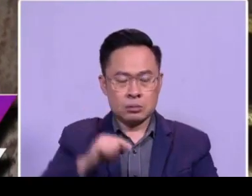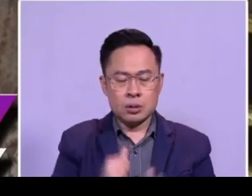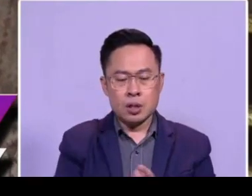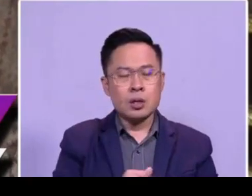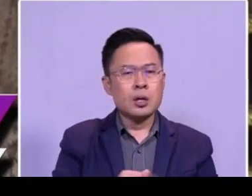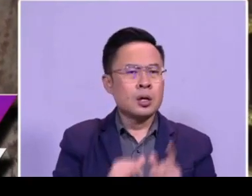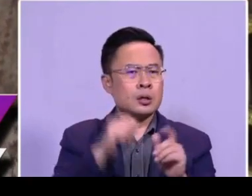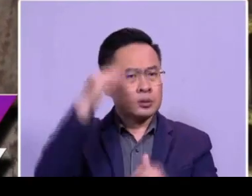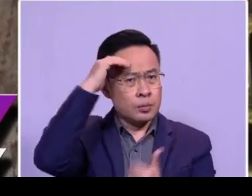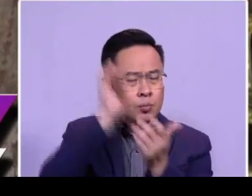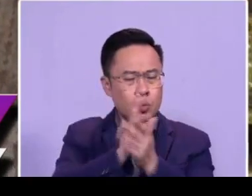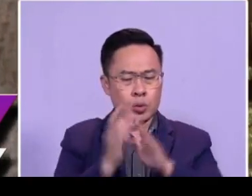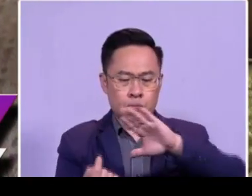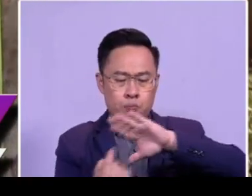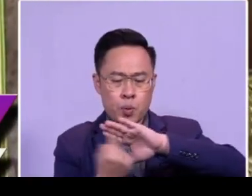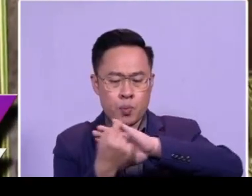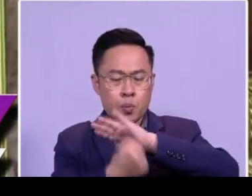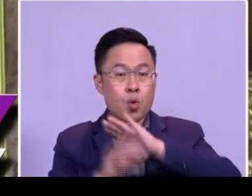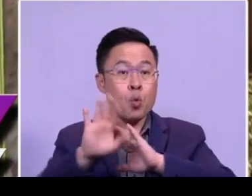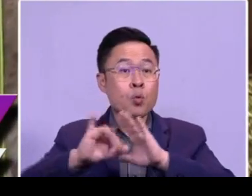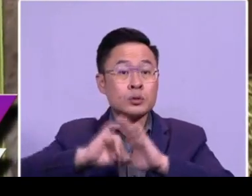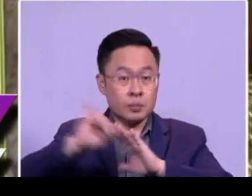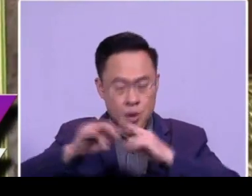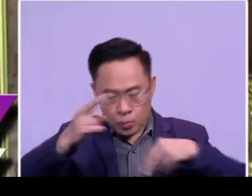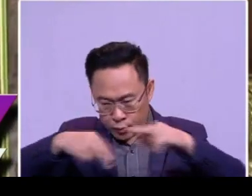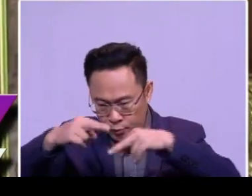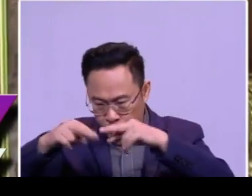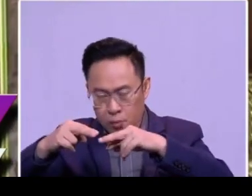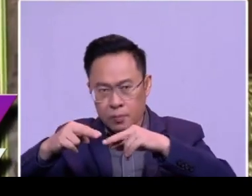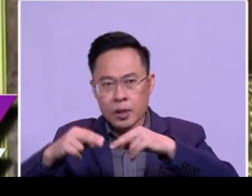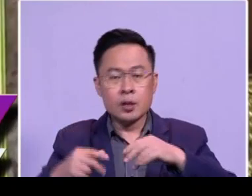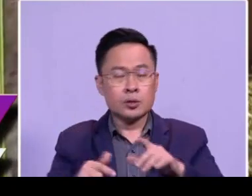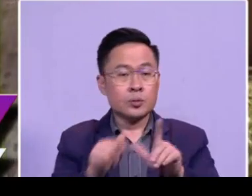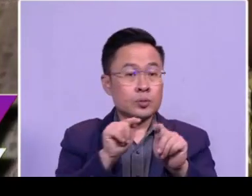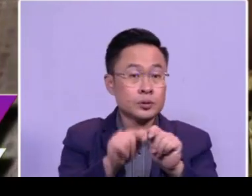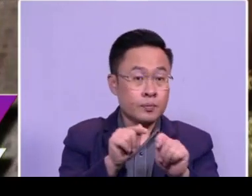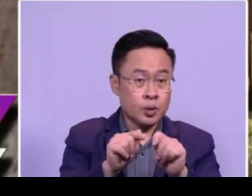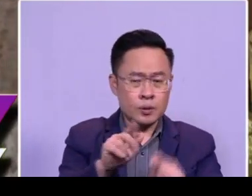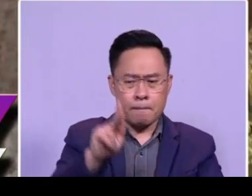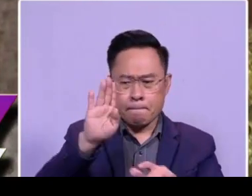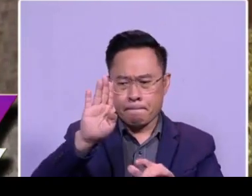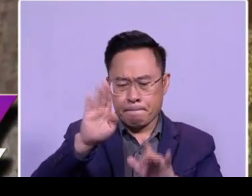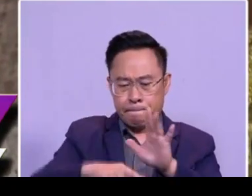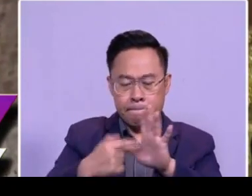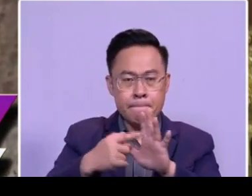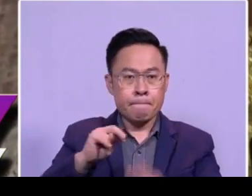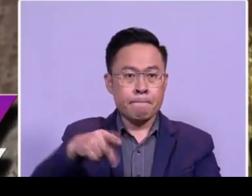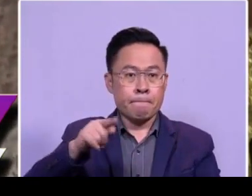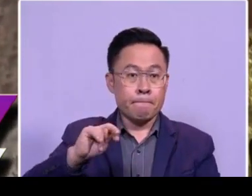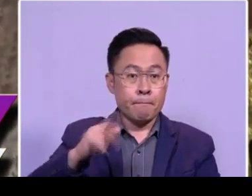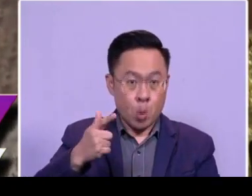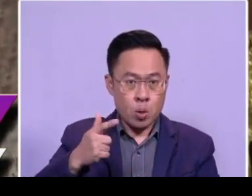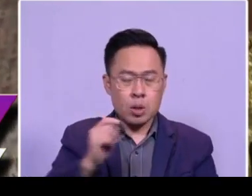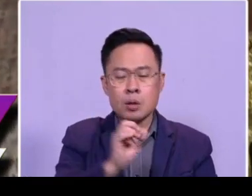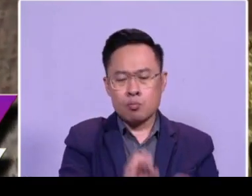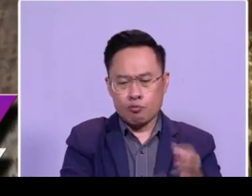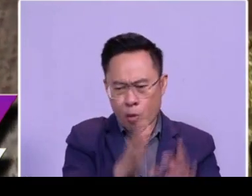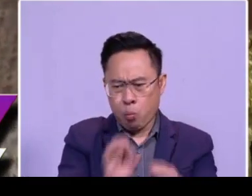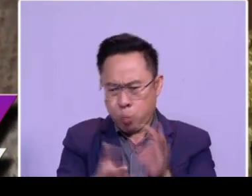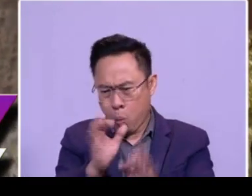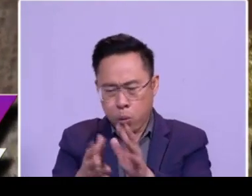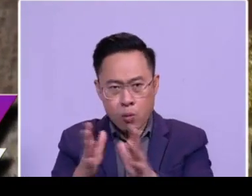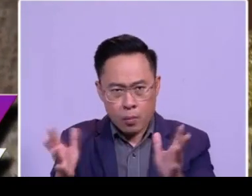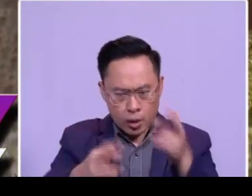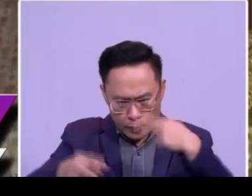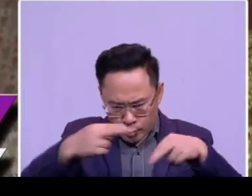นี้เนี่ยที่ตำบลบ้านปงเนี่ยนะครับเกิดไฟไหม้หลายจุดนะครับแล้วเกิดให้มีหมอกควันเนี่ยอุ่นละอองเนี่ยมากขึ้นน